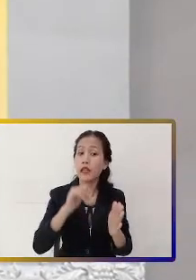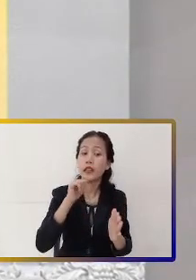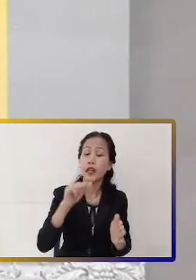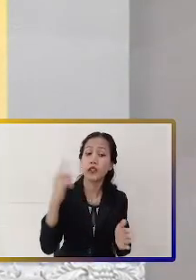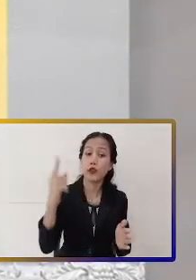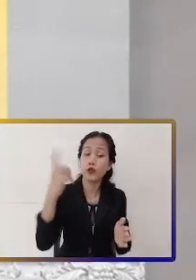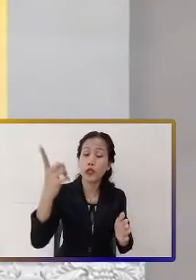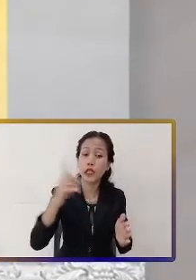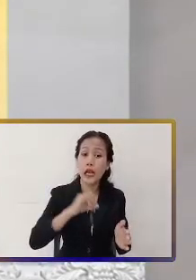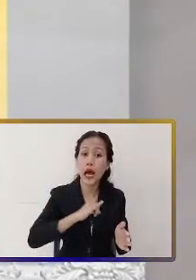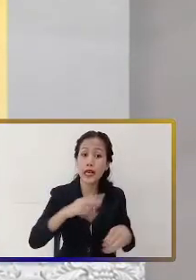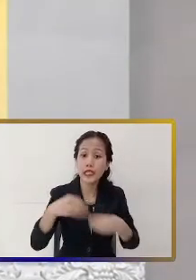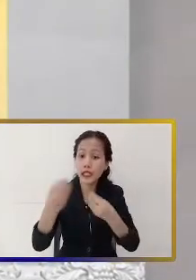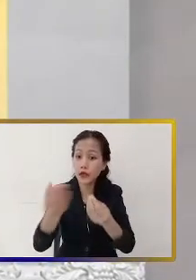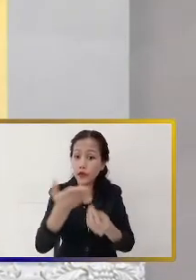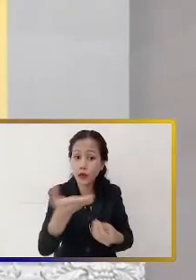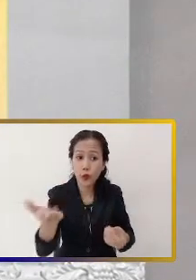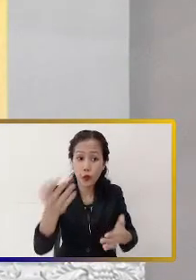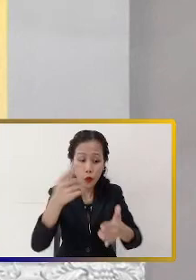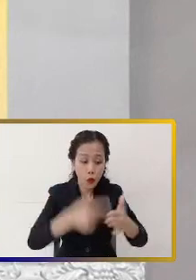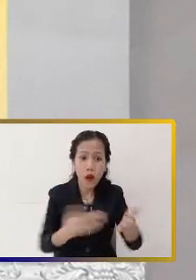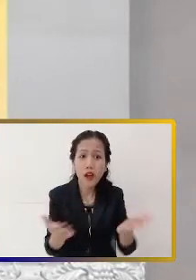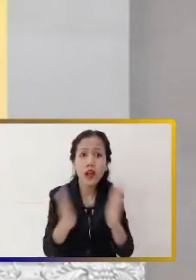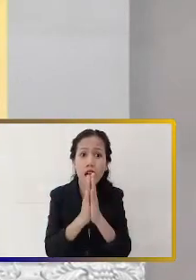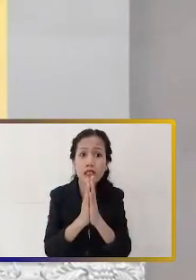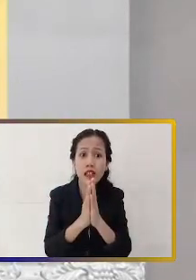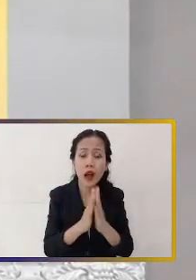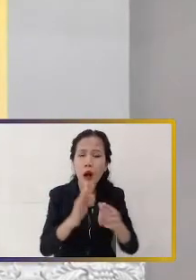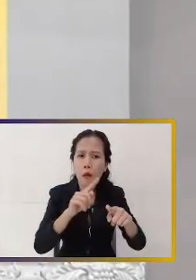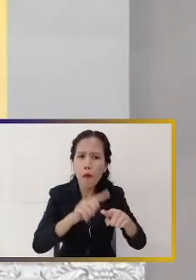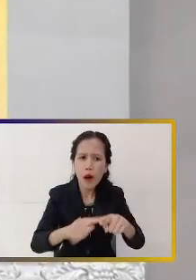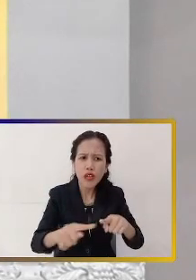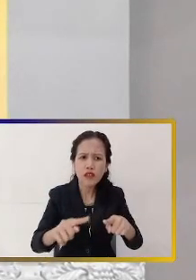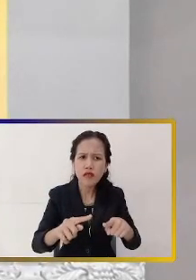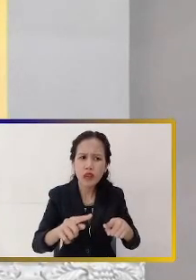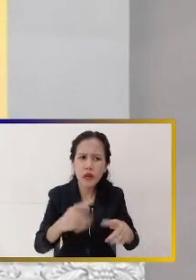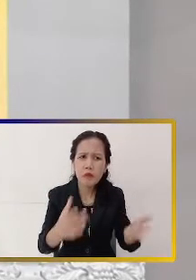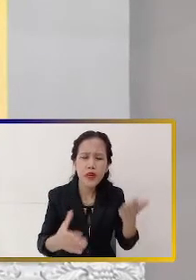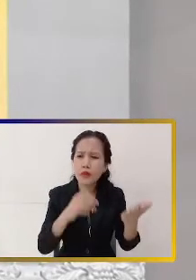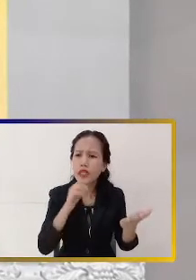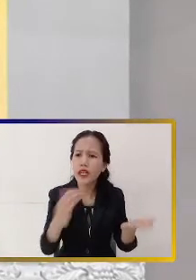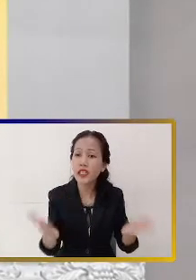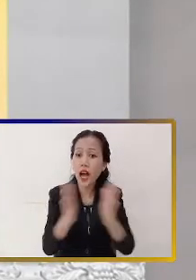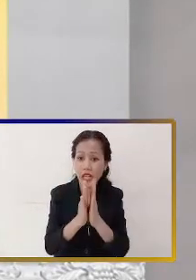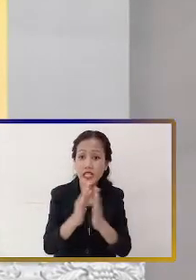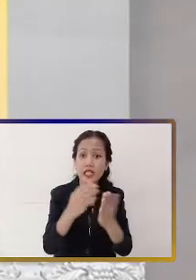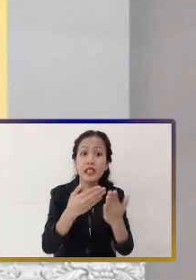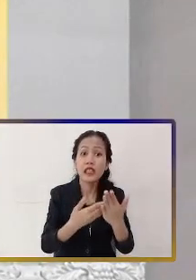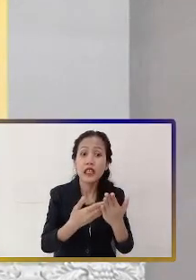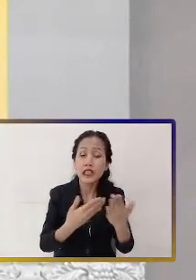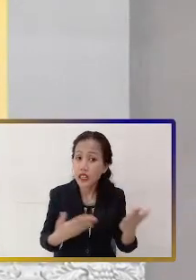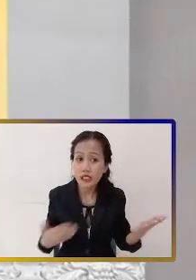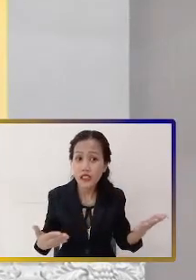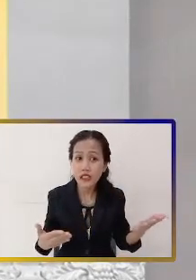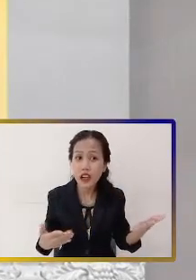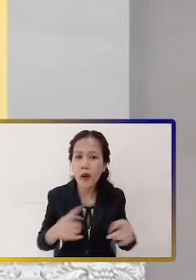you what you ask, but you didn't ask this thing, but I will still give it to you.